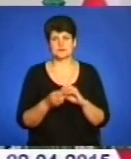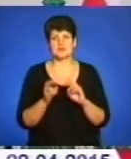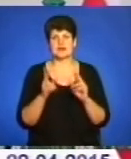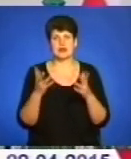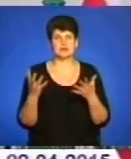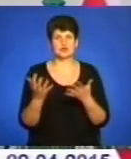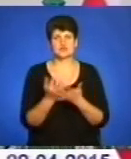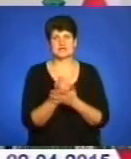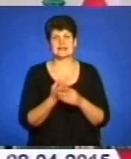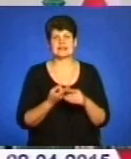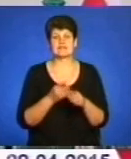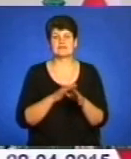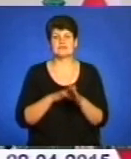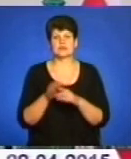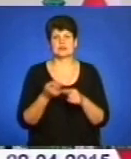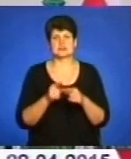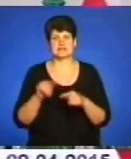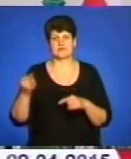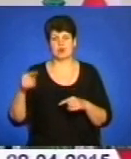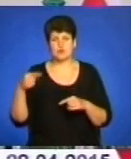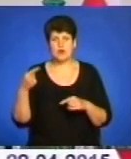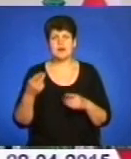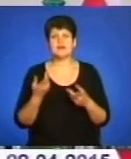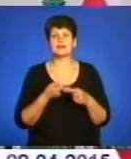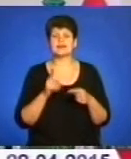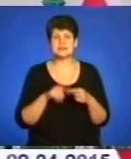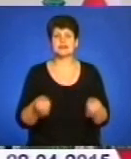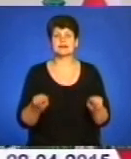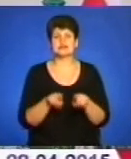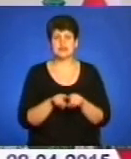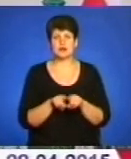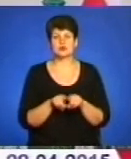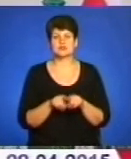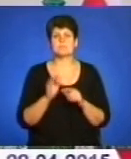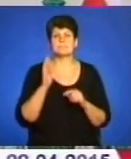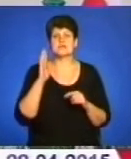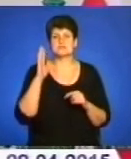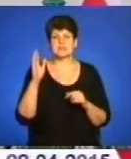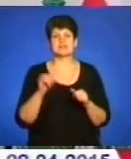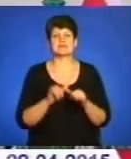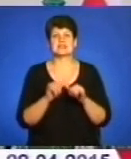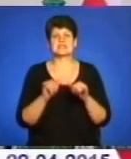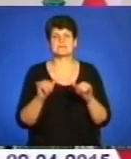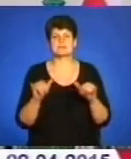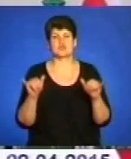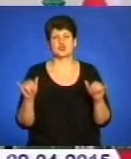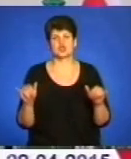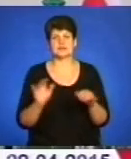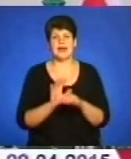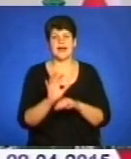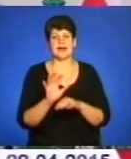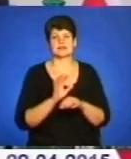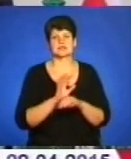досягти цих вимогів. Але це також перспективи для збільшення